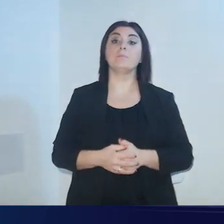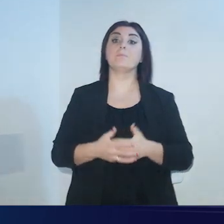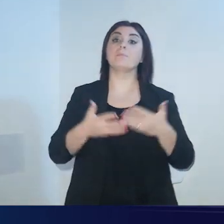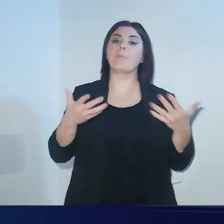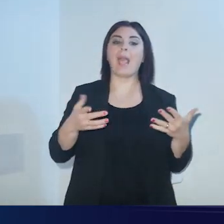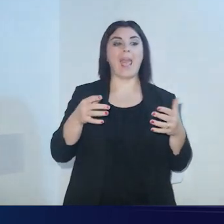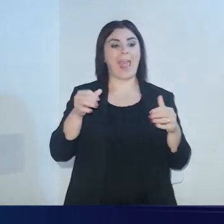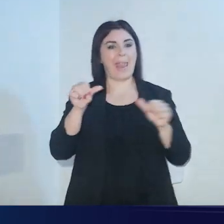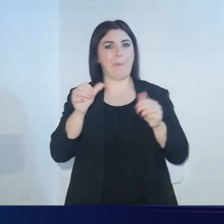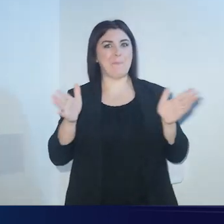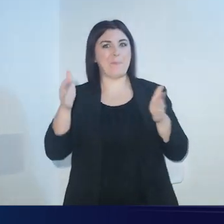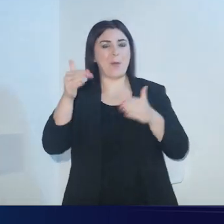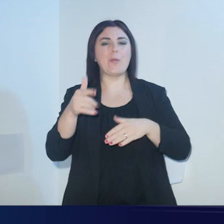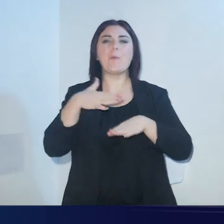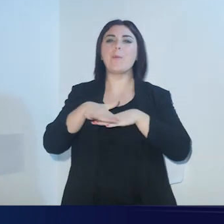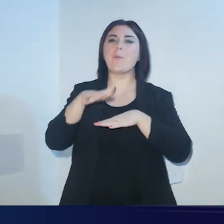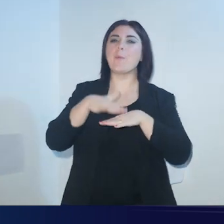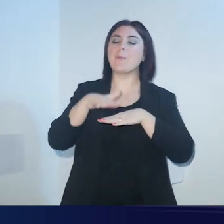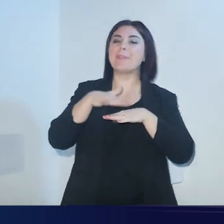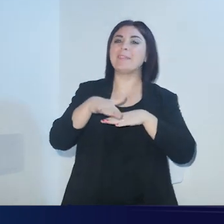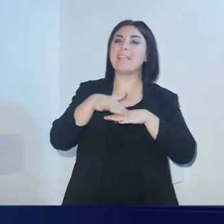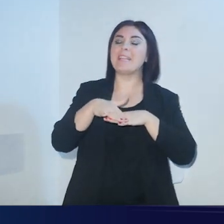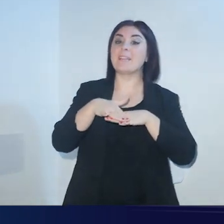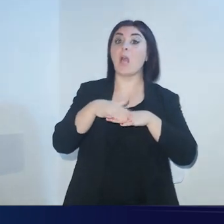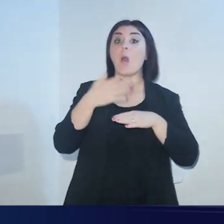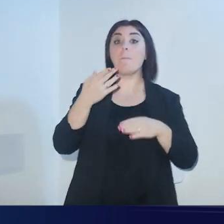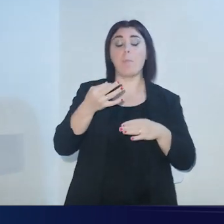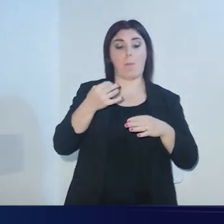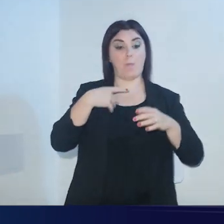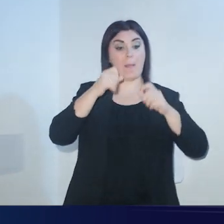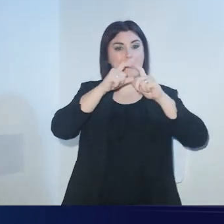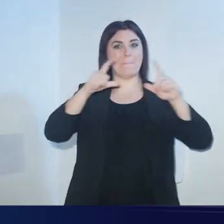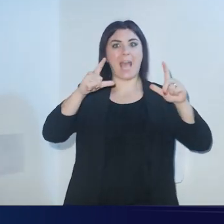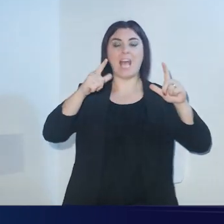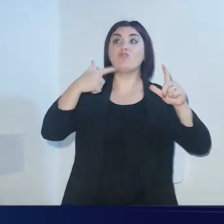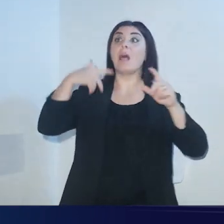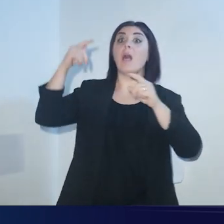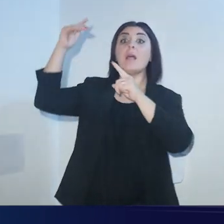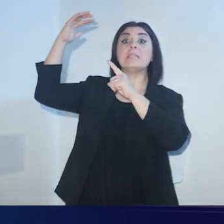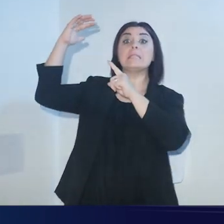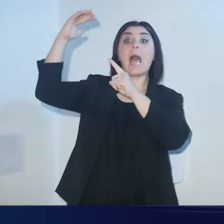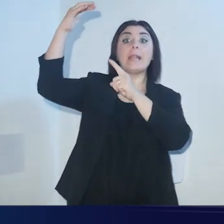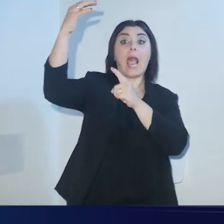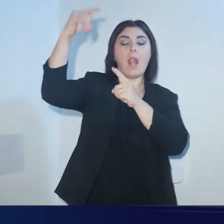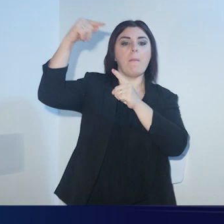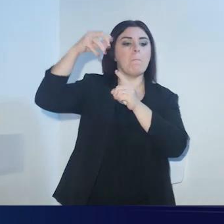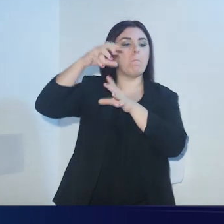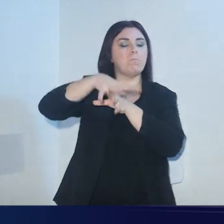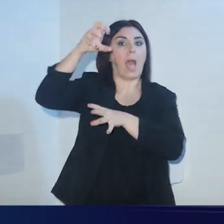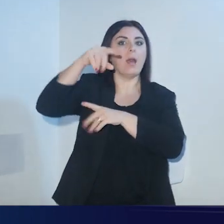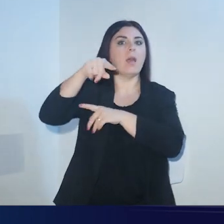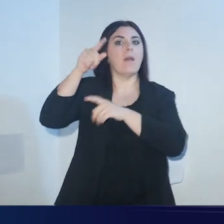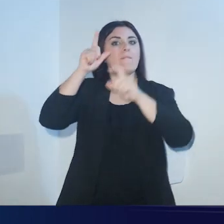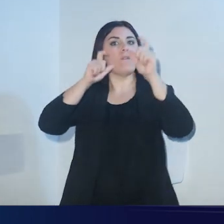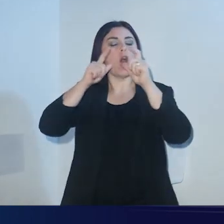In questo laboratorio appunto utilizziamo delle immagini telerilevate provenienti dai satelliti per monitorare lo stato